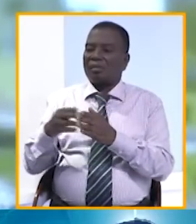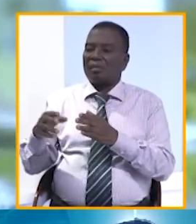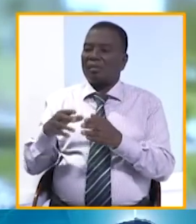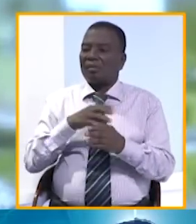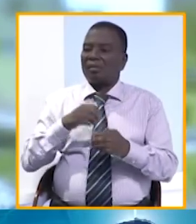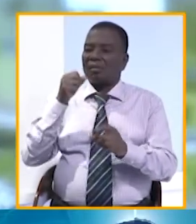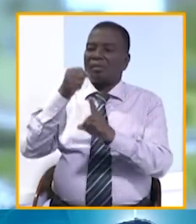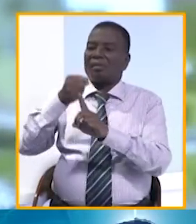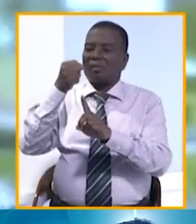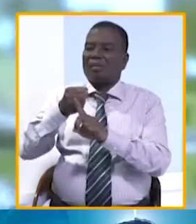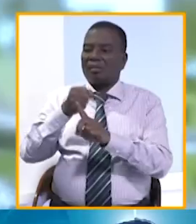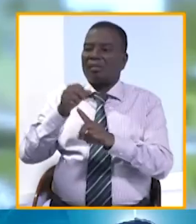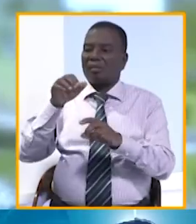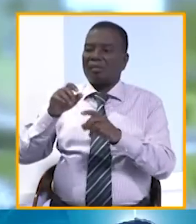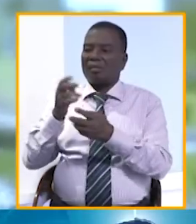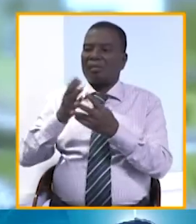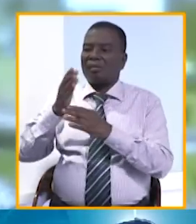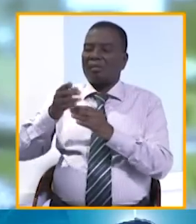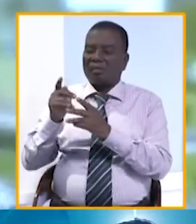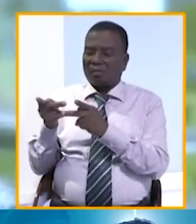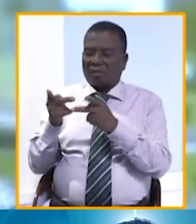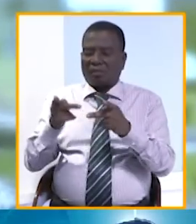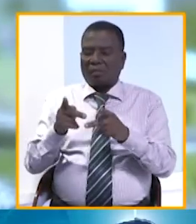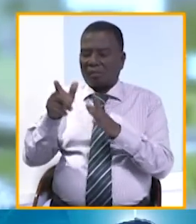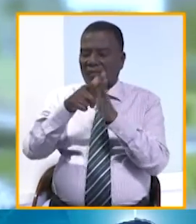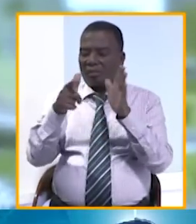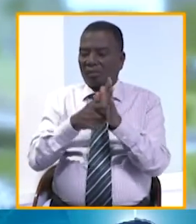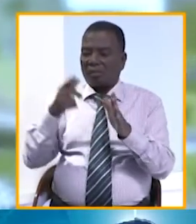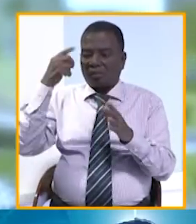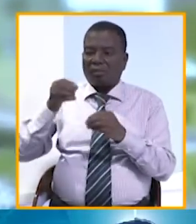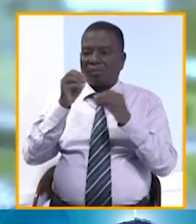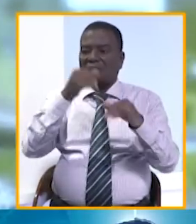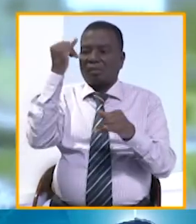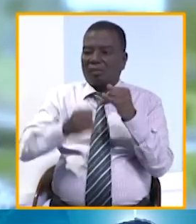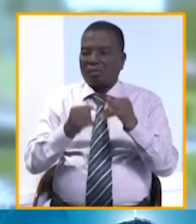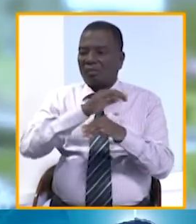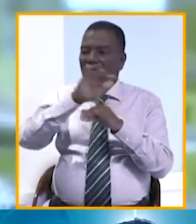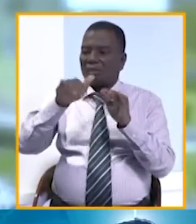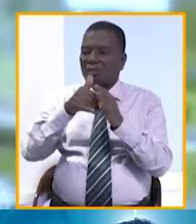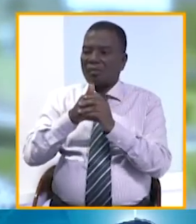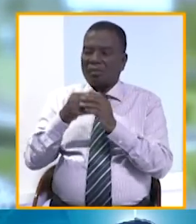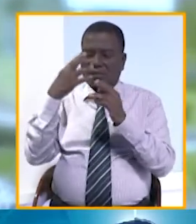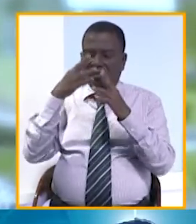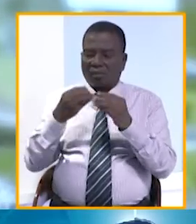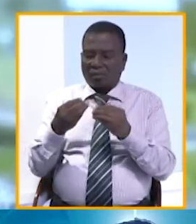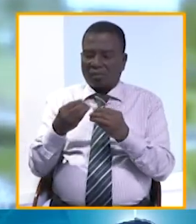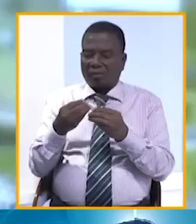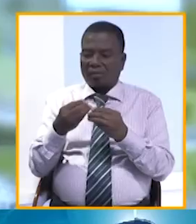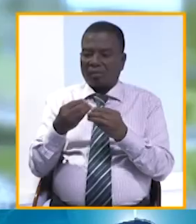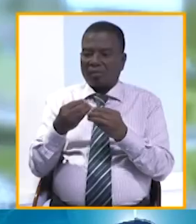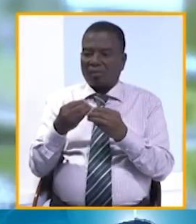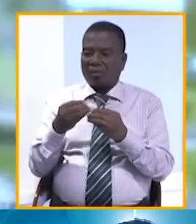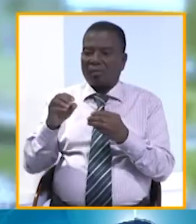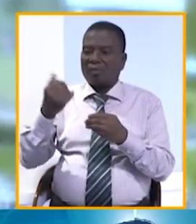Un plaidoyer à travers des propositions de loi sera fait aux autorités afin de mettre fin au VBG. Ces réflexions s'inscrivent dans la mouvance